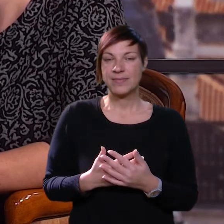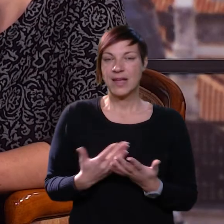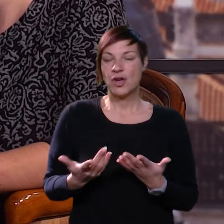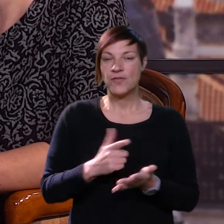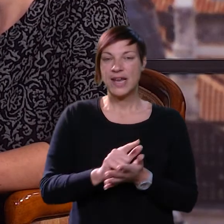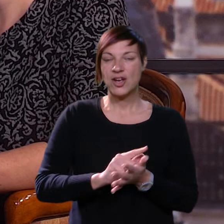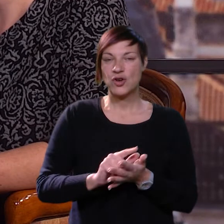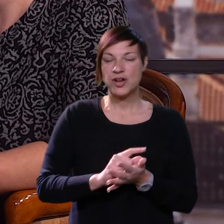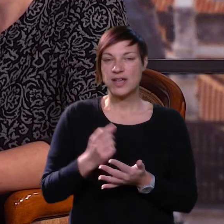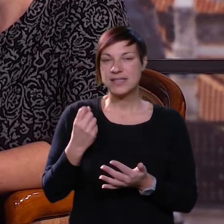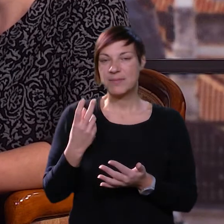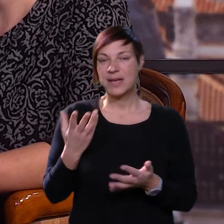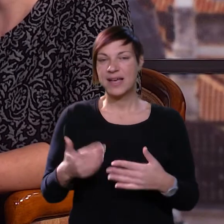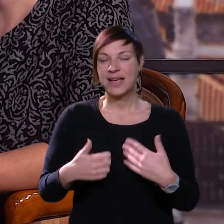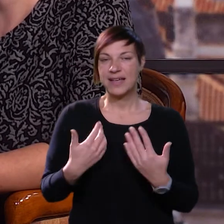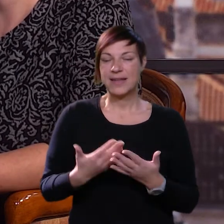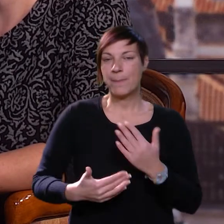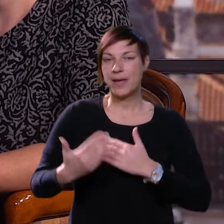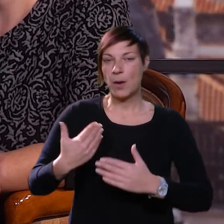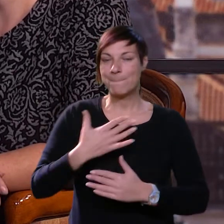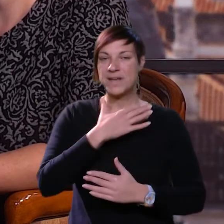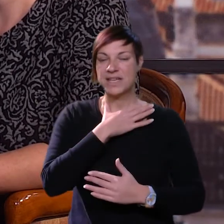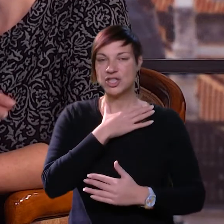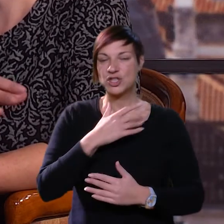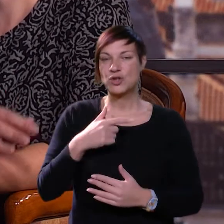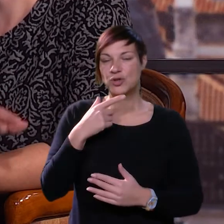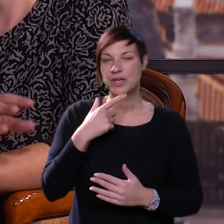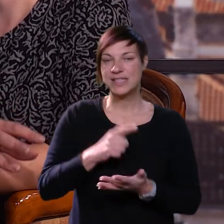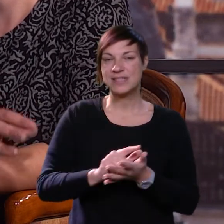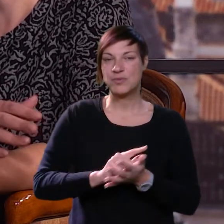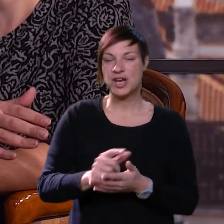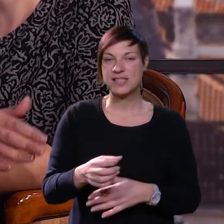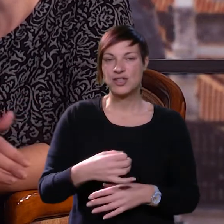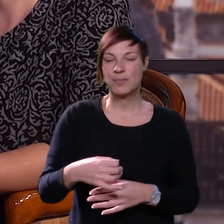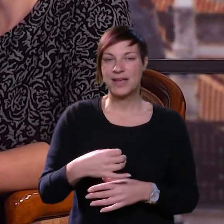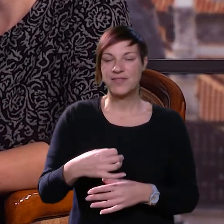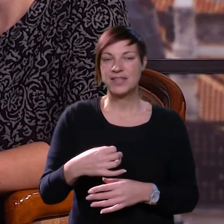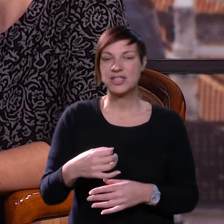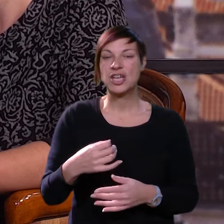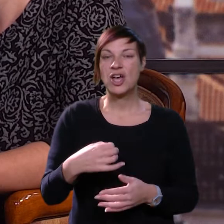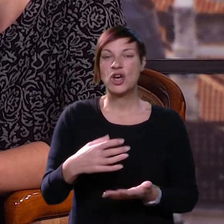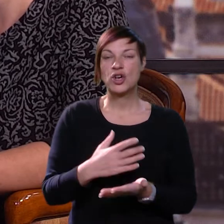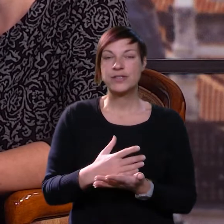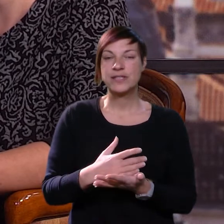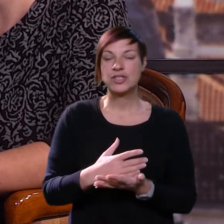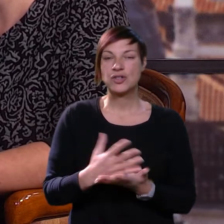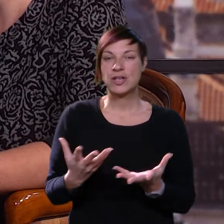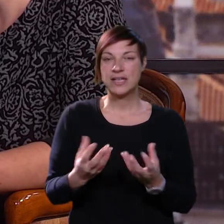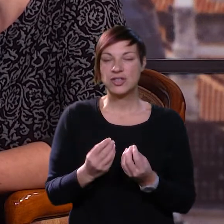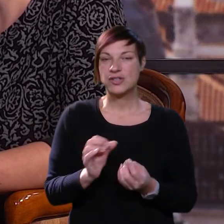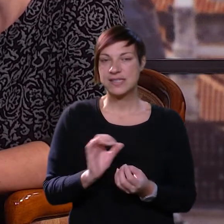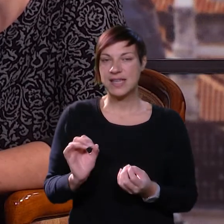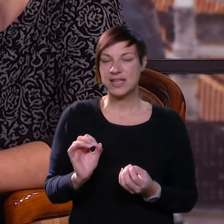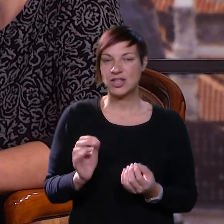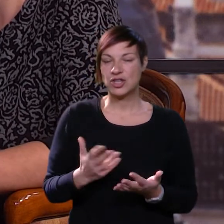Znači, ovo nekako razdoblje i kad je bilo vjerojatno predškolu, recimo razdoblje vrtića pa osnovne škole, sad to se